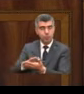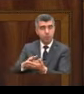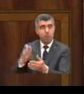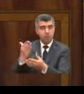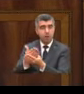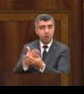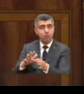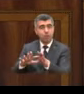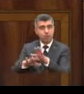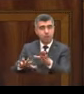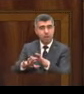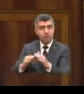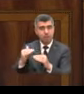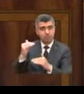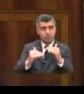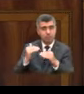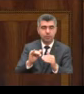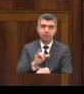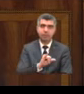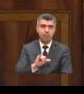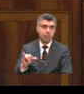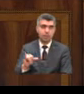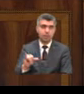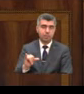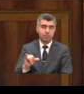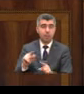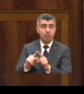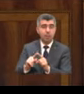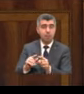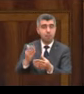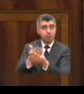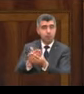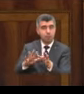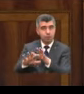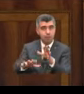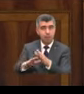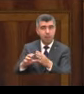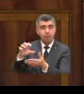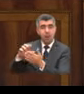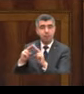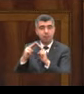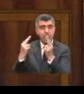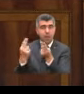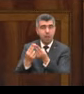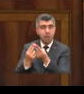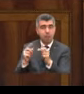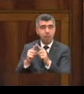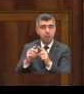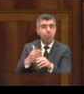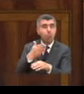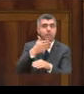هذه ليست للمزايدات. القضايا الاجتماعيه في الدول وفي المجتمعات ليست للمزايدات، هي كنبنيو فيها